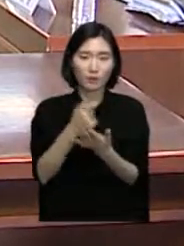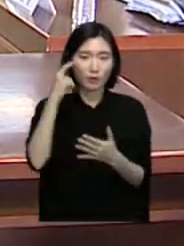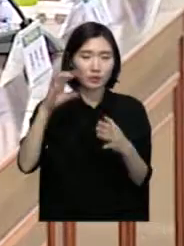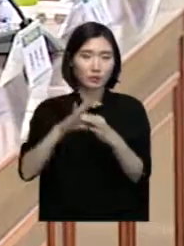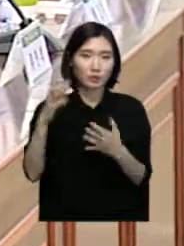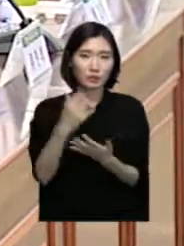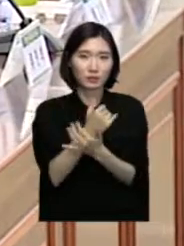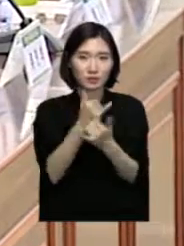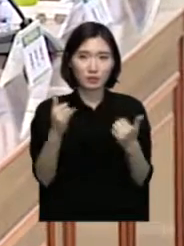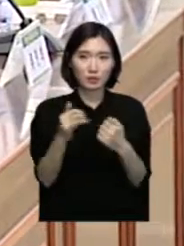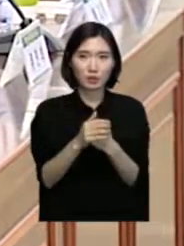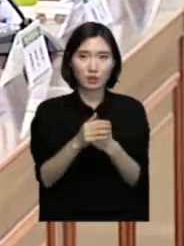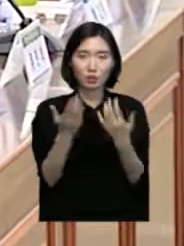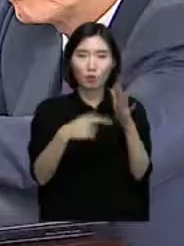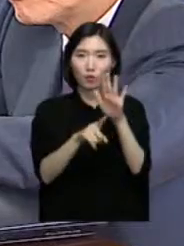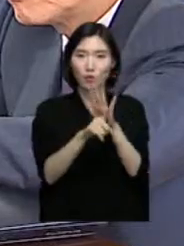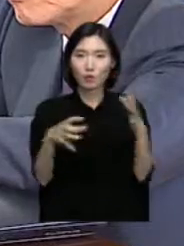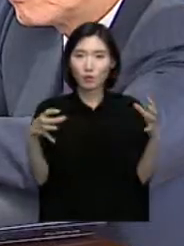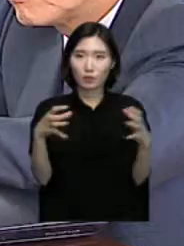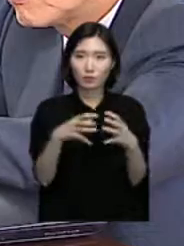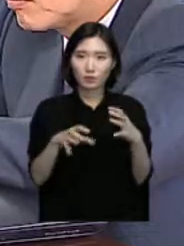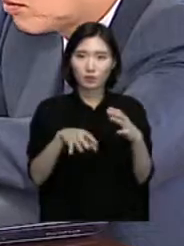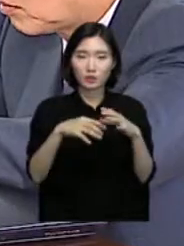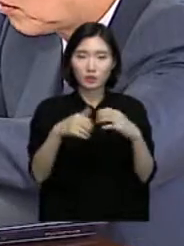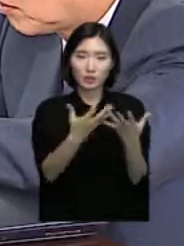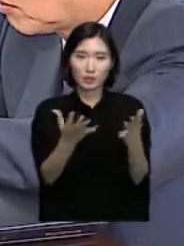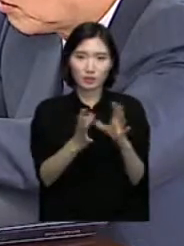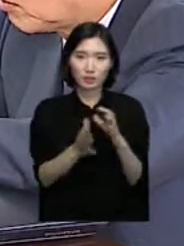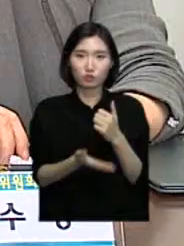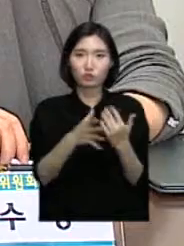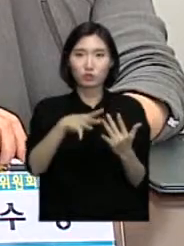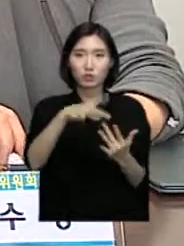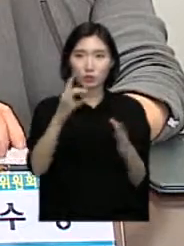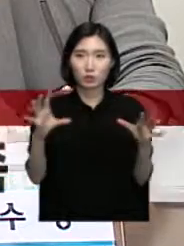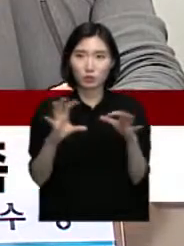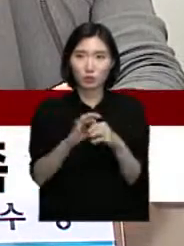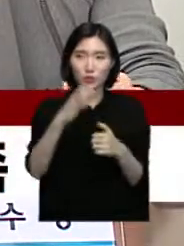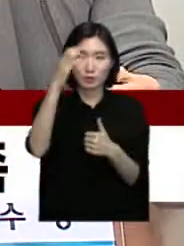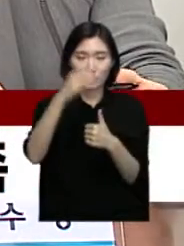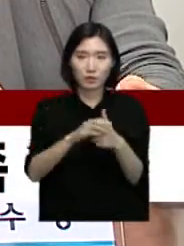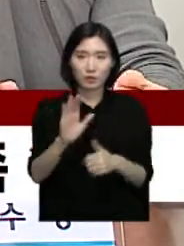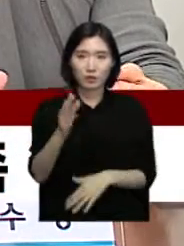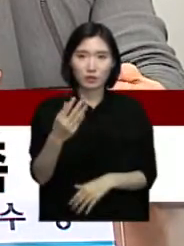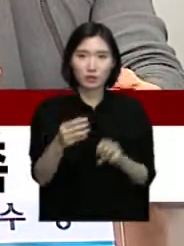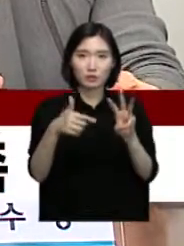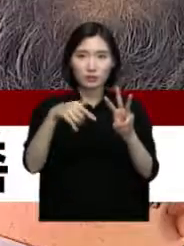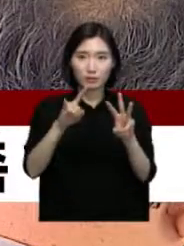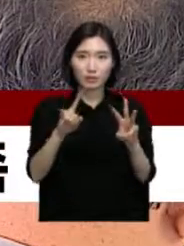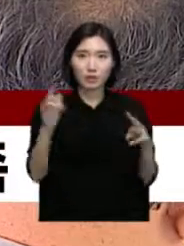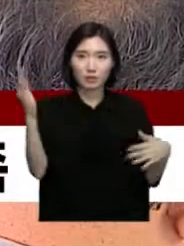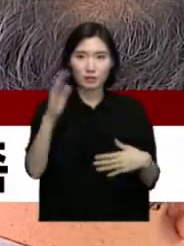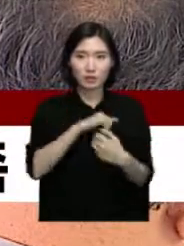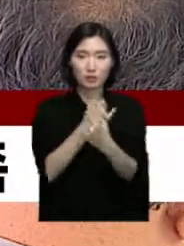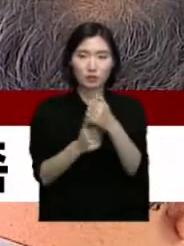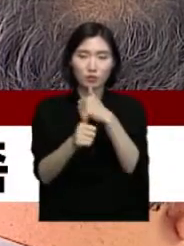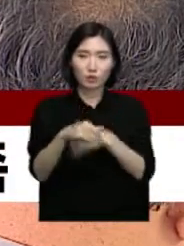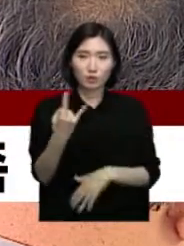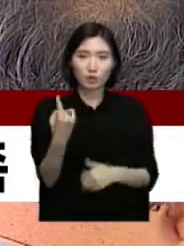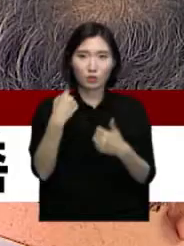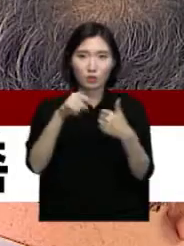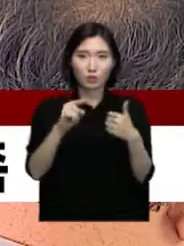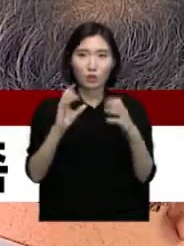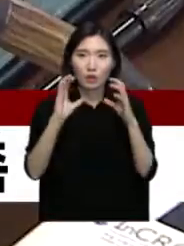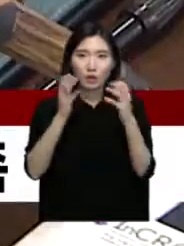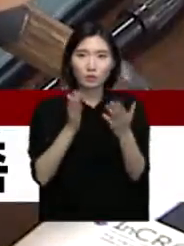사람들로 공개 모집이나 단체 추천을 받아 위촉됐습니다. 3기 서울학생인권위원회는 교육,